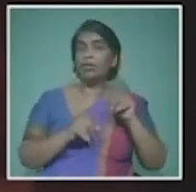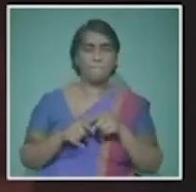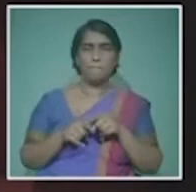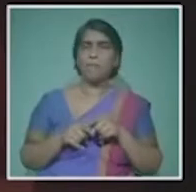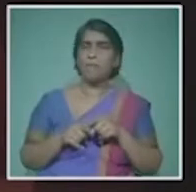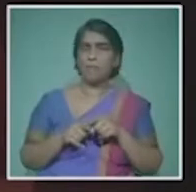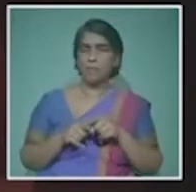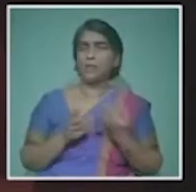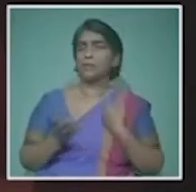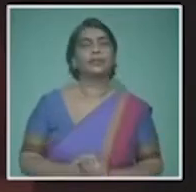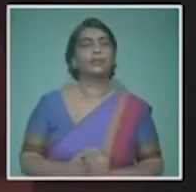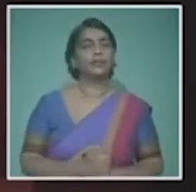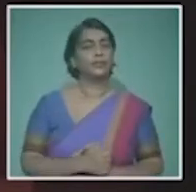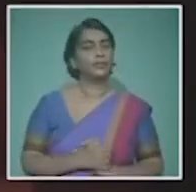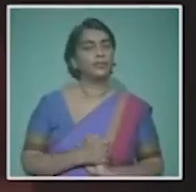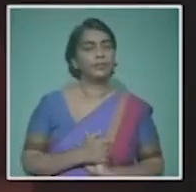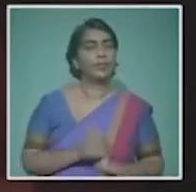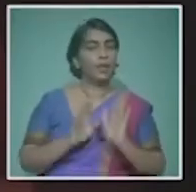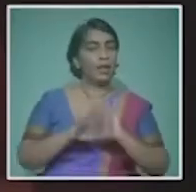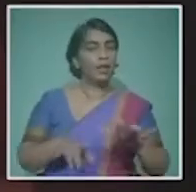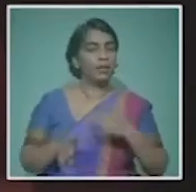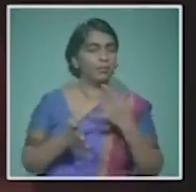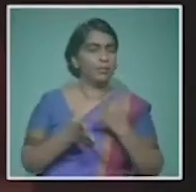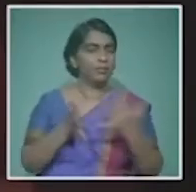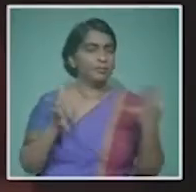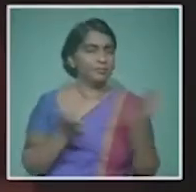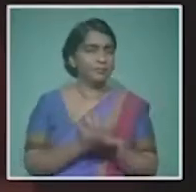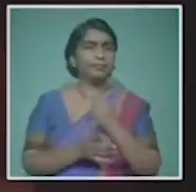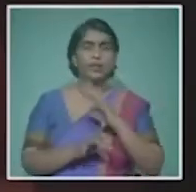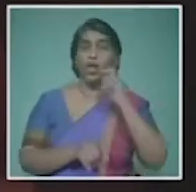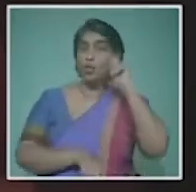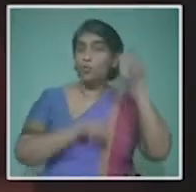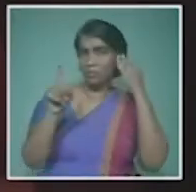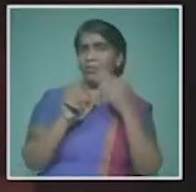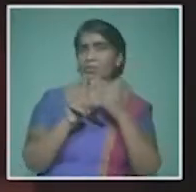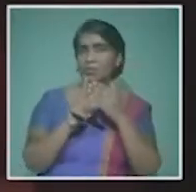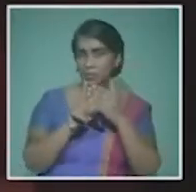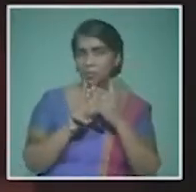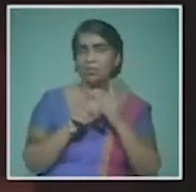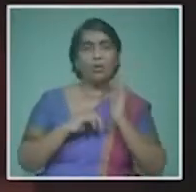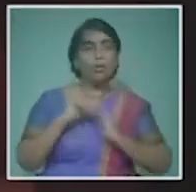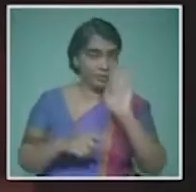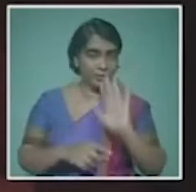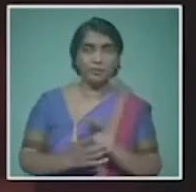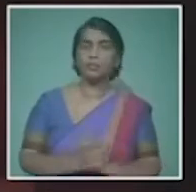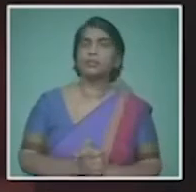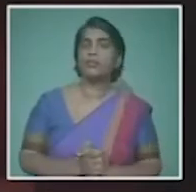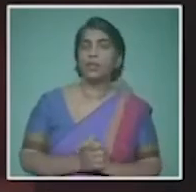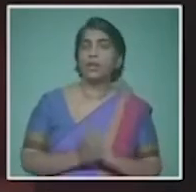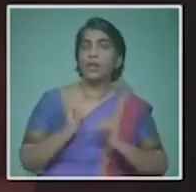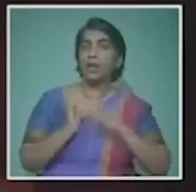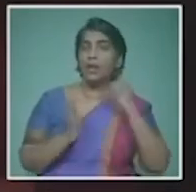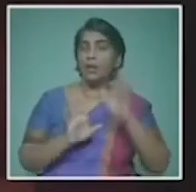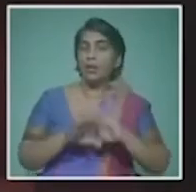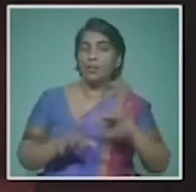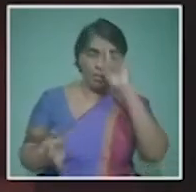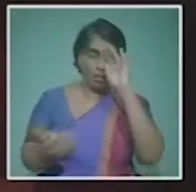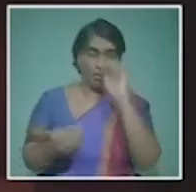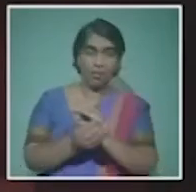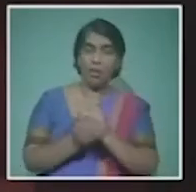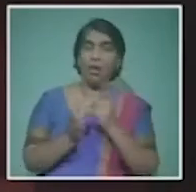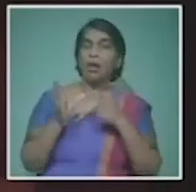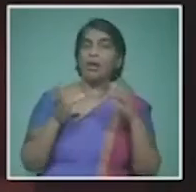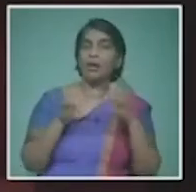සභාවට ඉදිරිපත් කරන්නේද ළමා අපයෝජනයන් සිදු කරන පුද්ගලින්ට එරෙහිව පියවර ගැනීමේදී ජාතික ළමා ආරක්ෂක අධිකාරිය